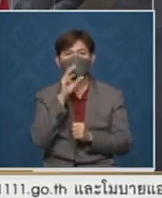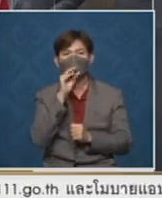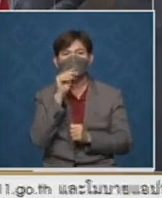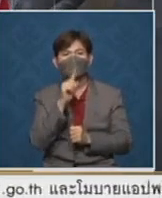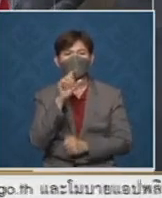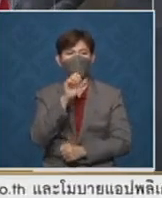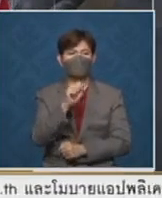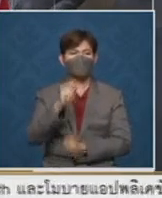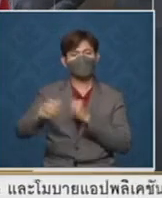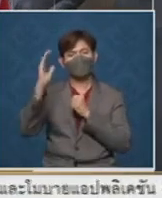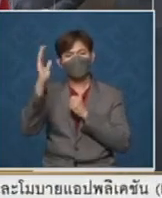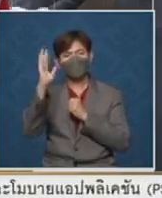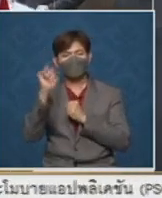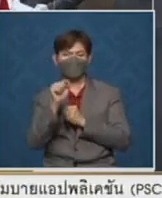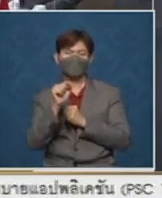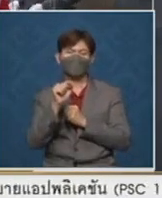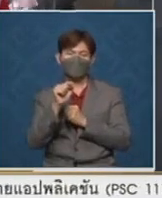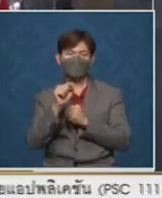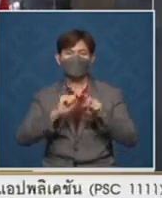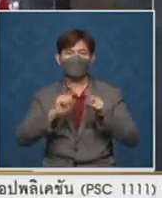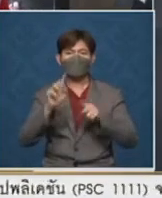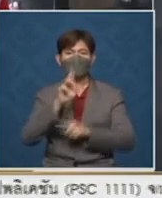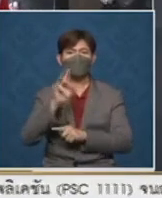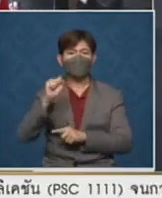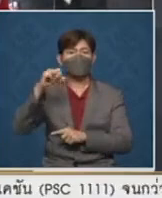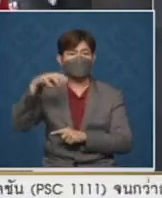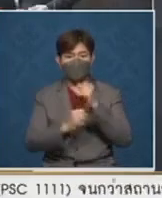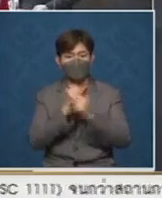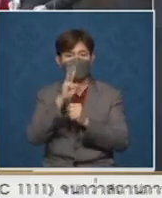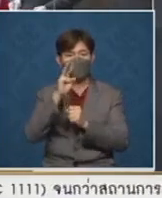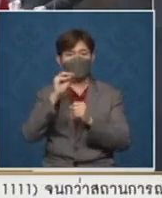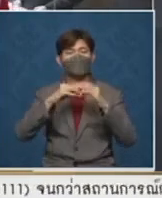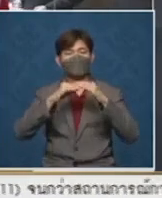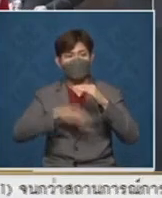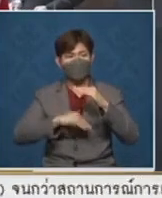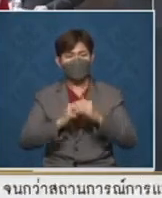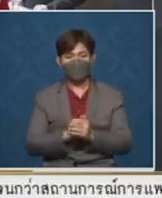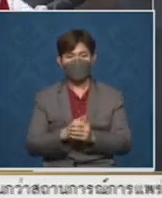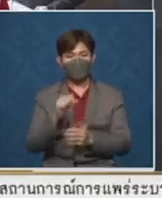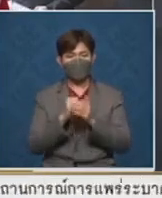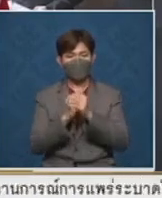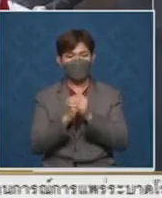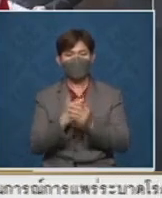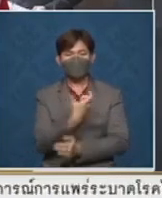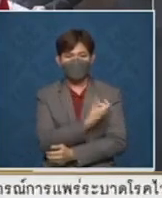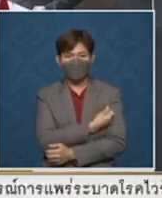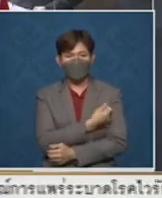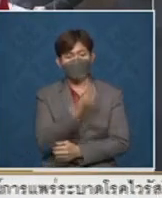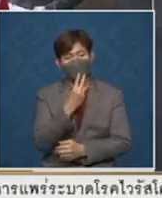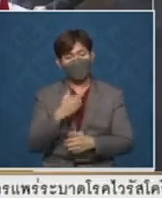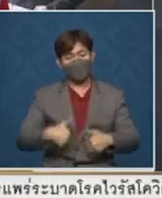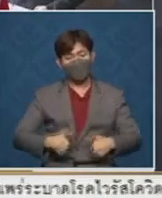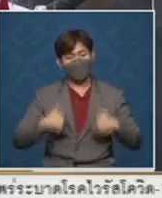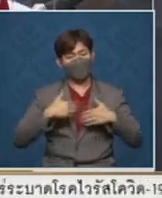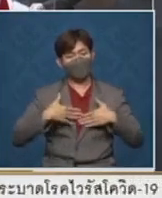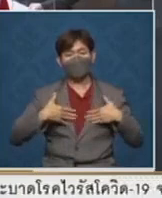นำเอาทหารไปนำหมอเราเคยเรียนรู้มีประสบการณ์มาแล้วเดือนพฤษภาคม64เรามีศูนย์อำนวยการแก้ไขโควิด19